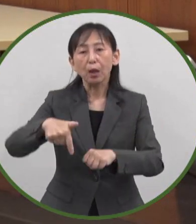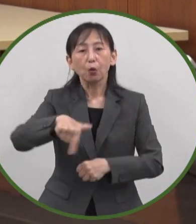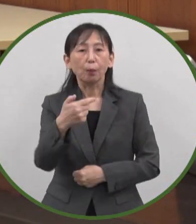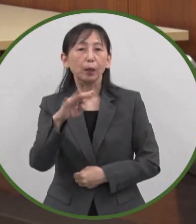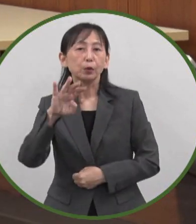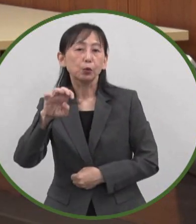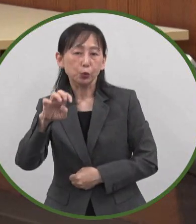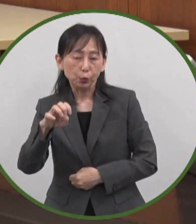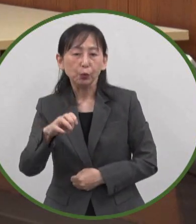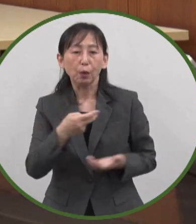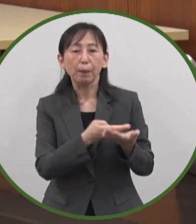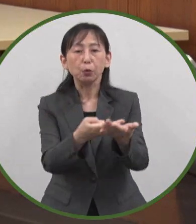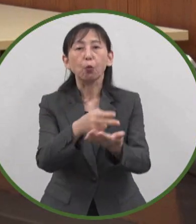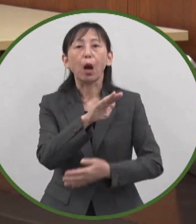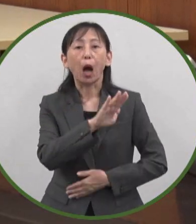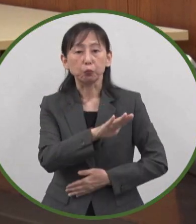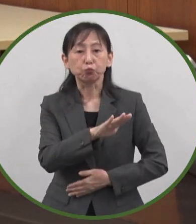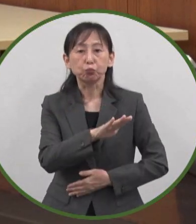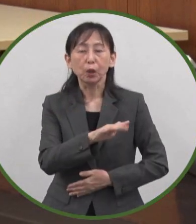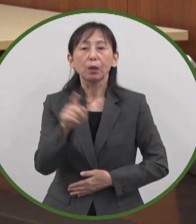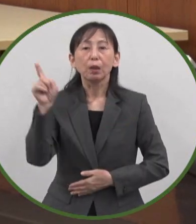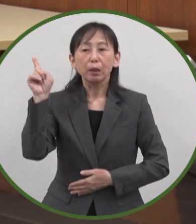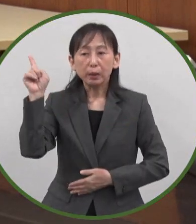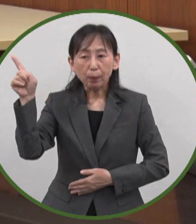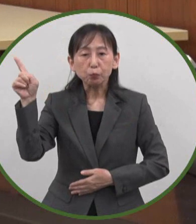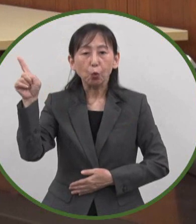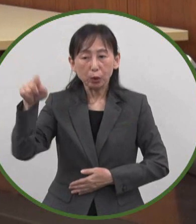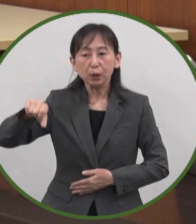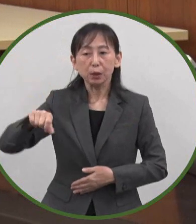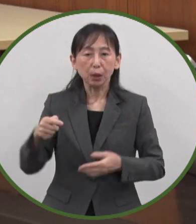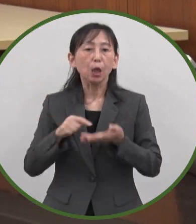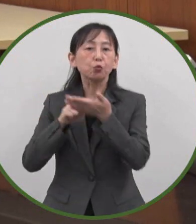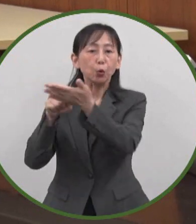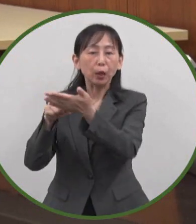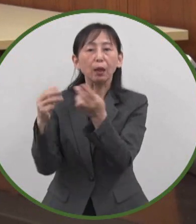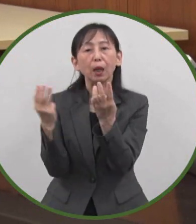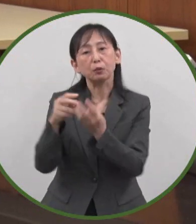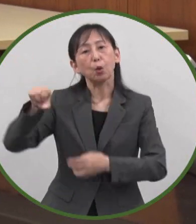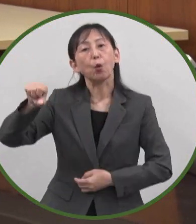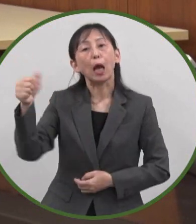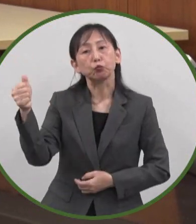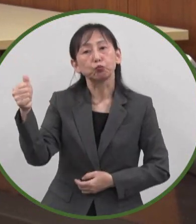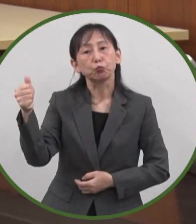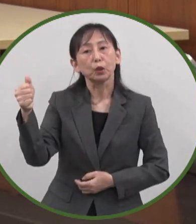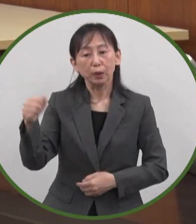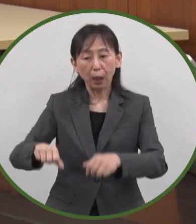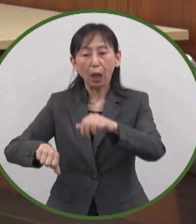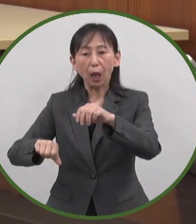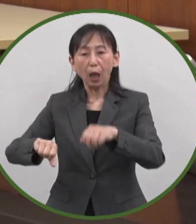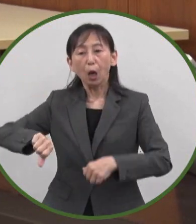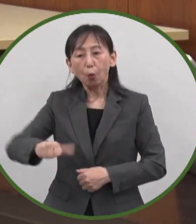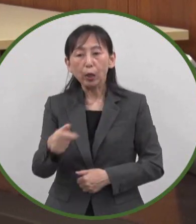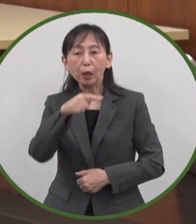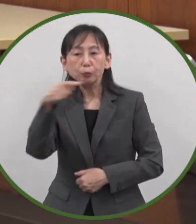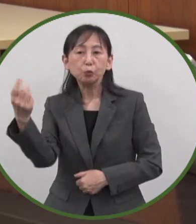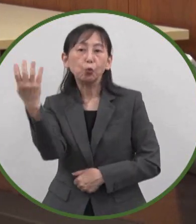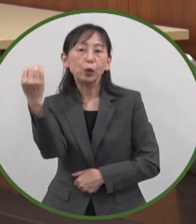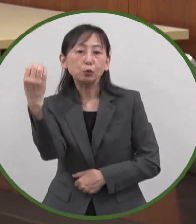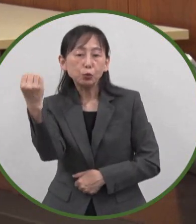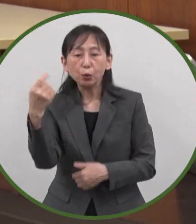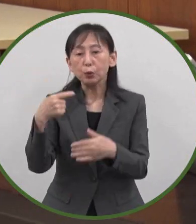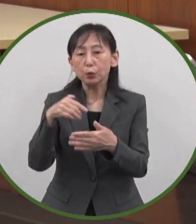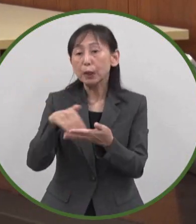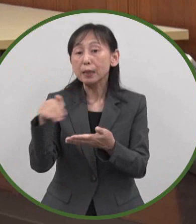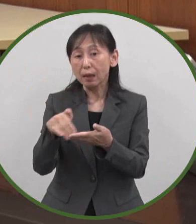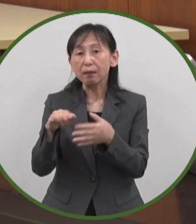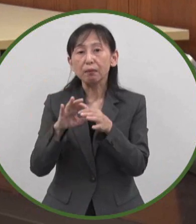。一方で内閣官房の方にはフェーズ3ということで500床を届けておりまして、分母が500床になっているために数値が大きくなっている